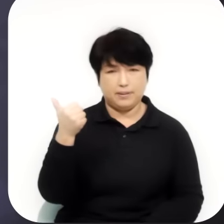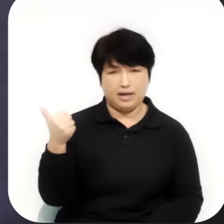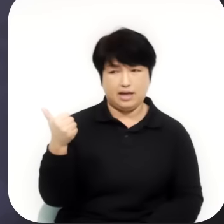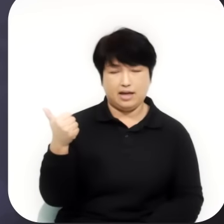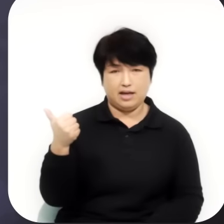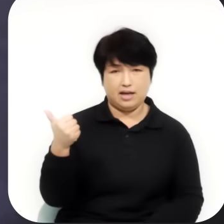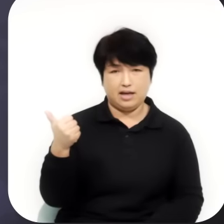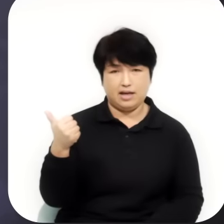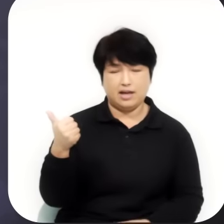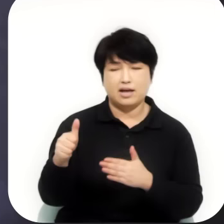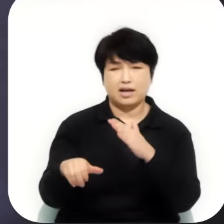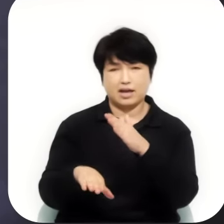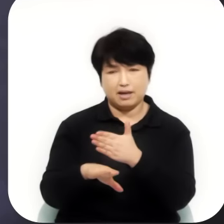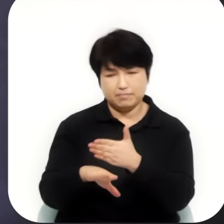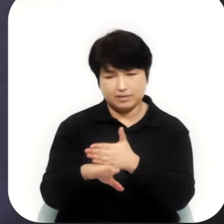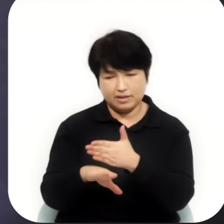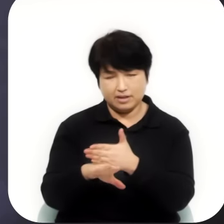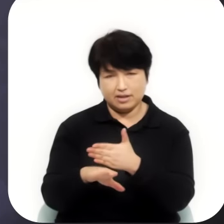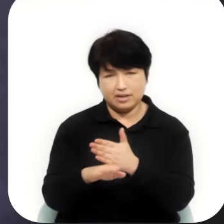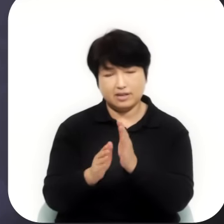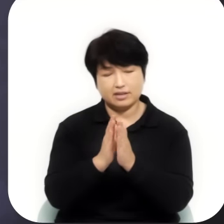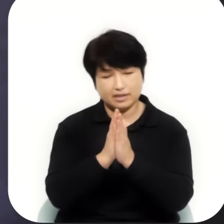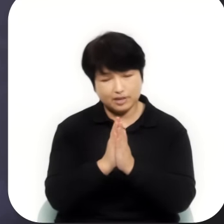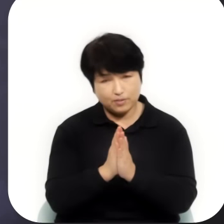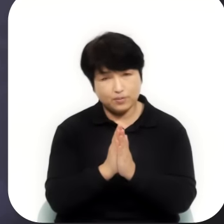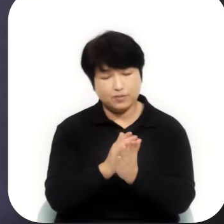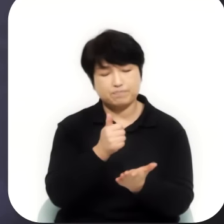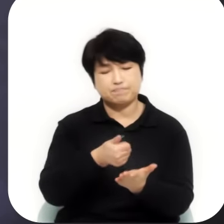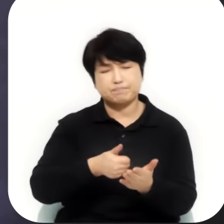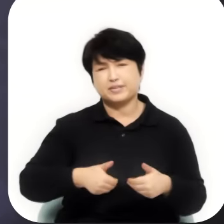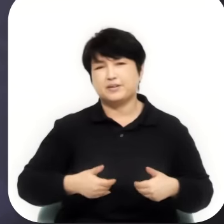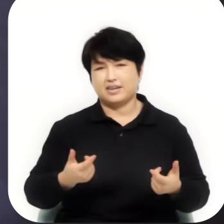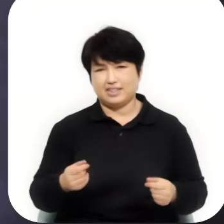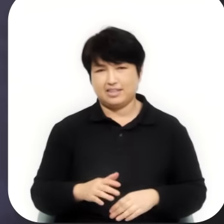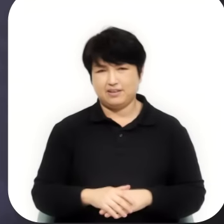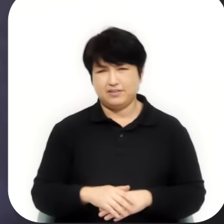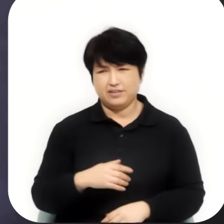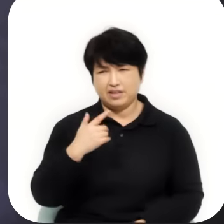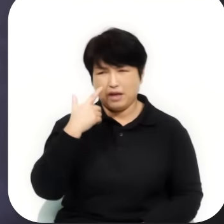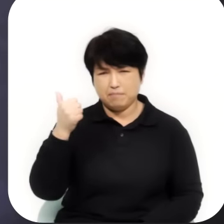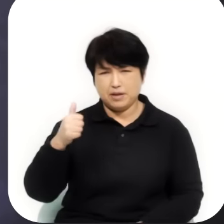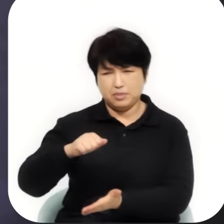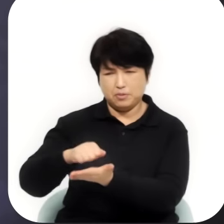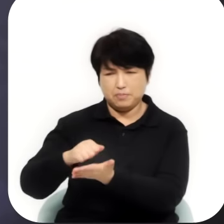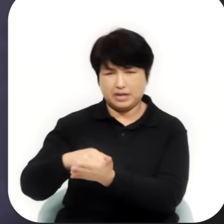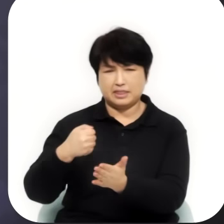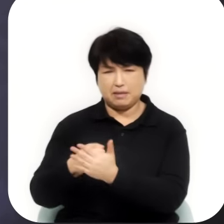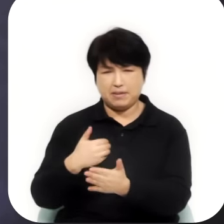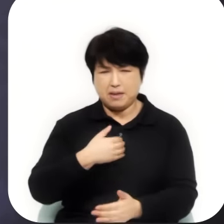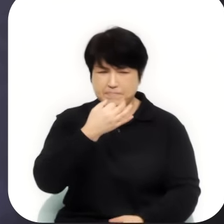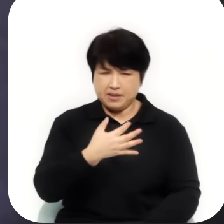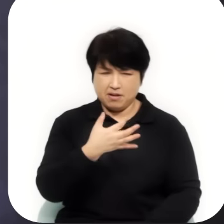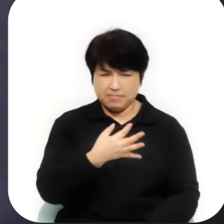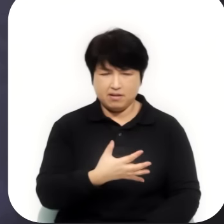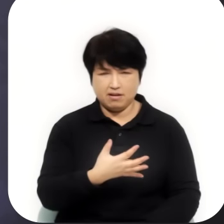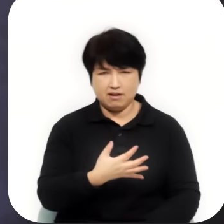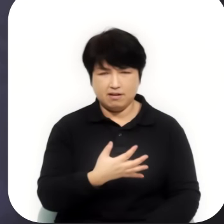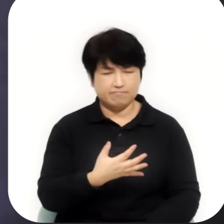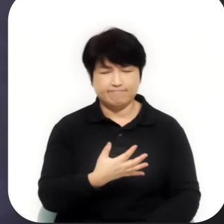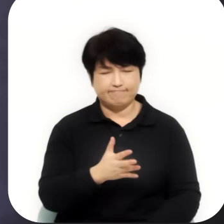감사 기도를 한번 해보면 좋아요. 단순하게. 어릴 때 도박을 해가 나를 힘들겠다 이러지 말고